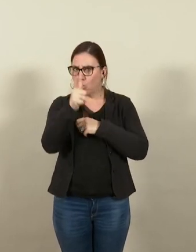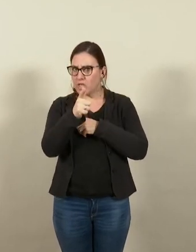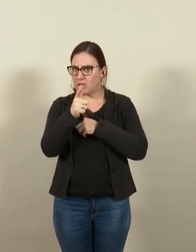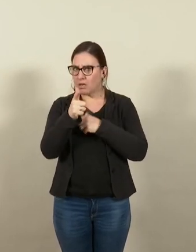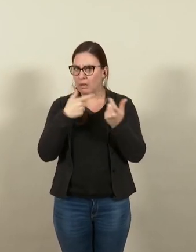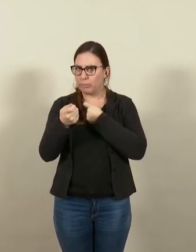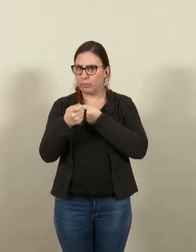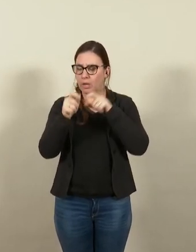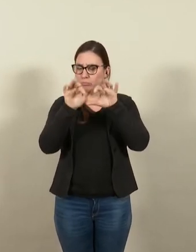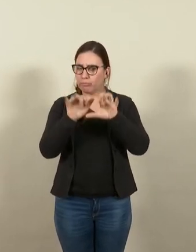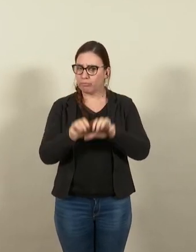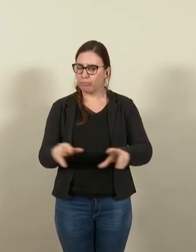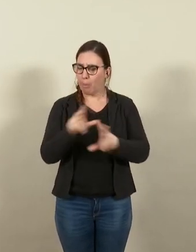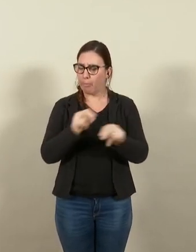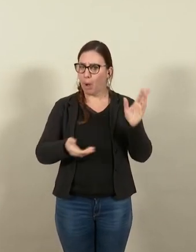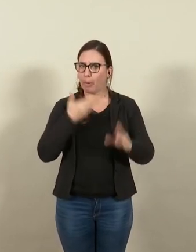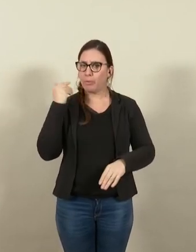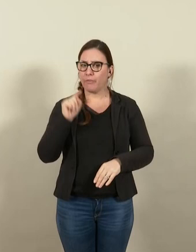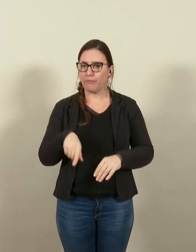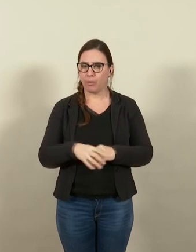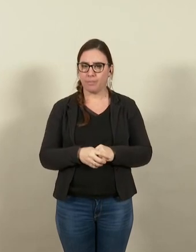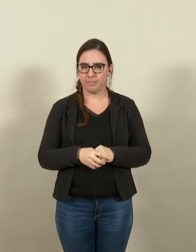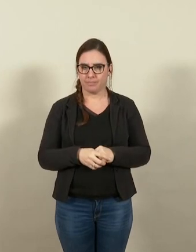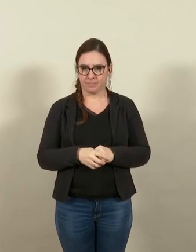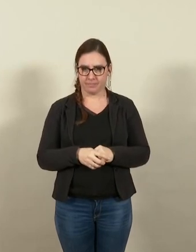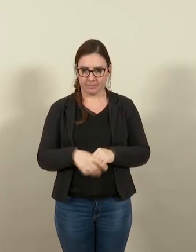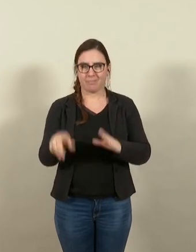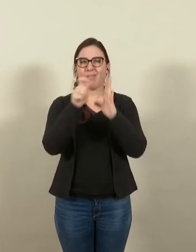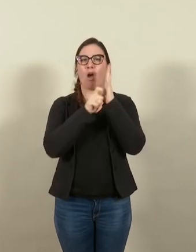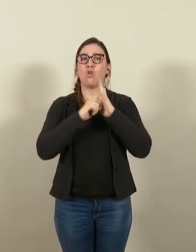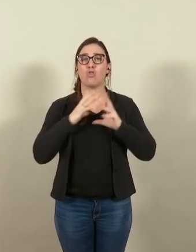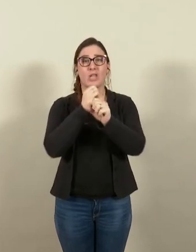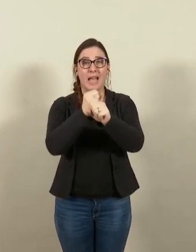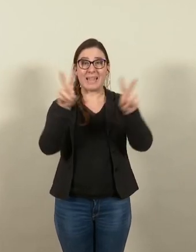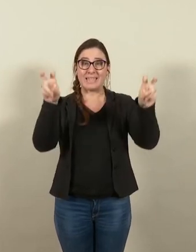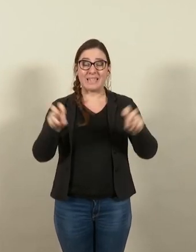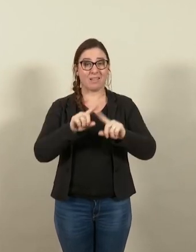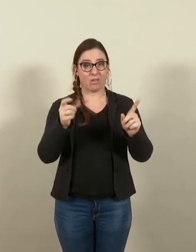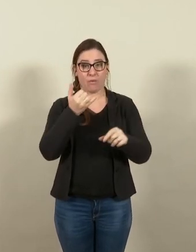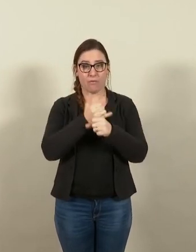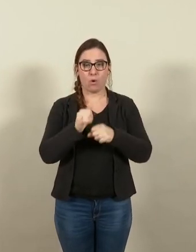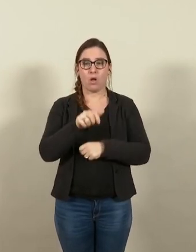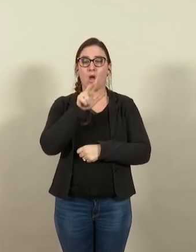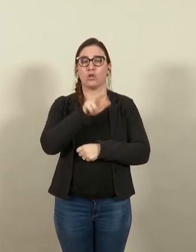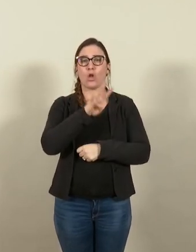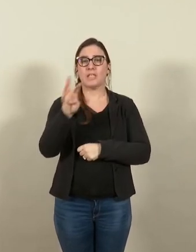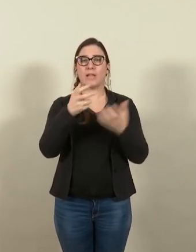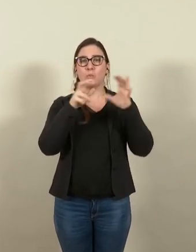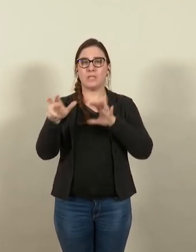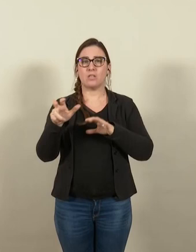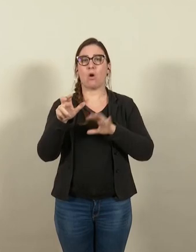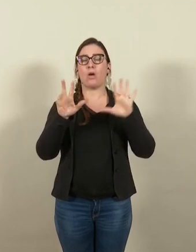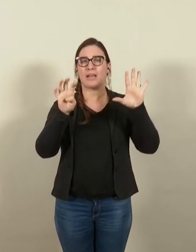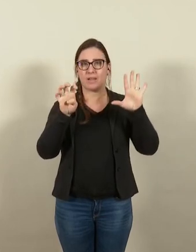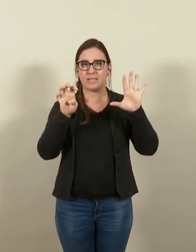à la retravailler en terme de rédaction en l'espèce le titre de la de la note de synthèse est faux 34890 la délibération sport